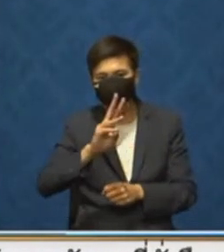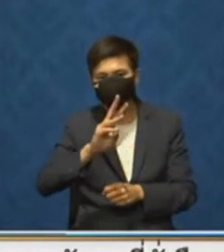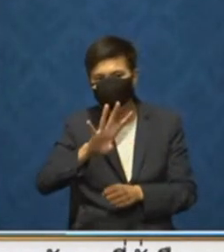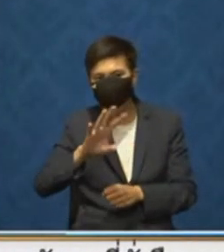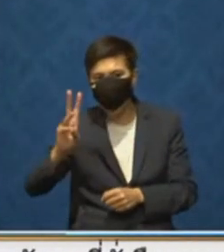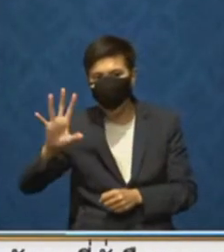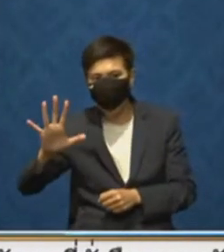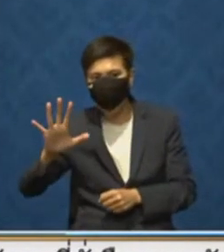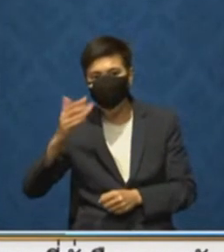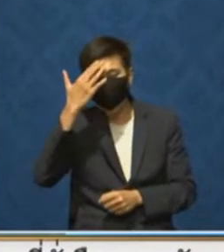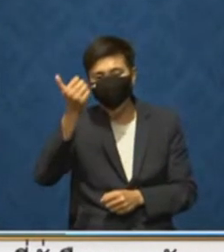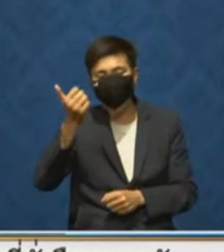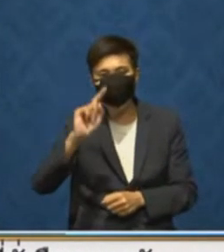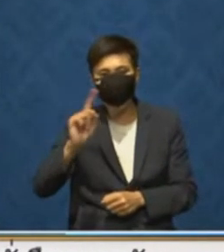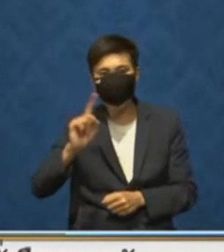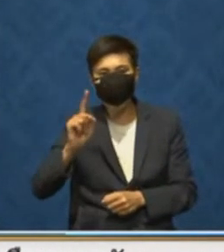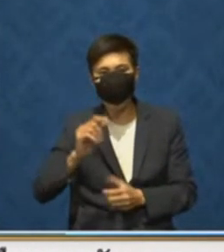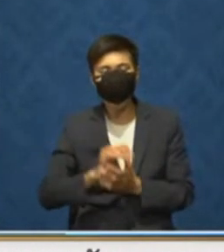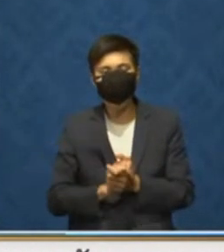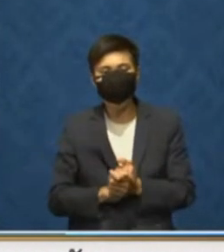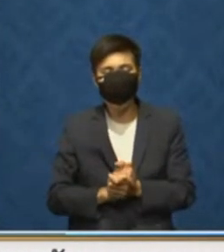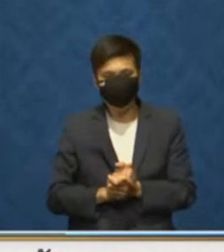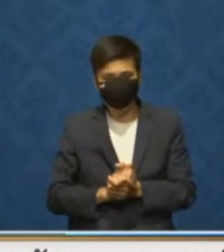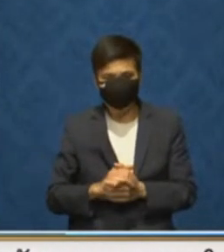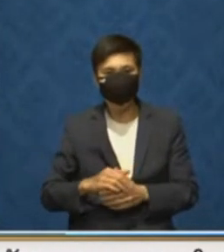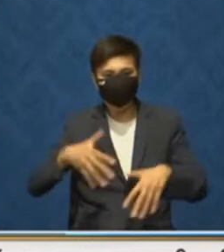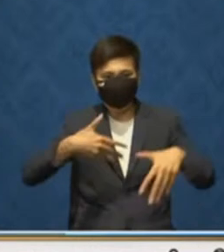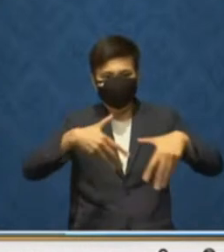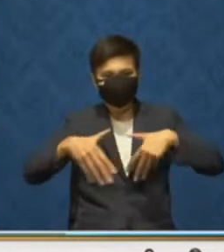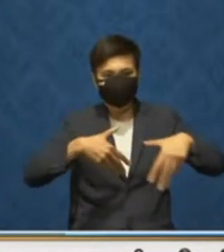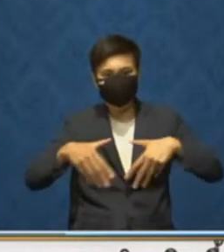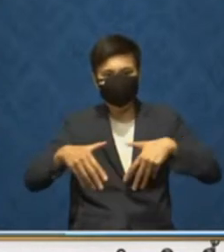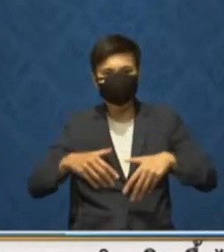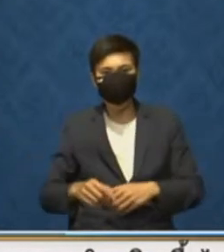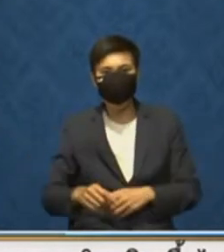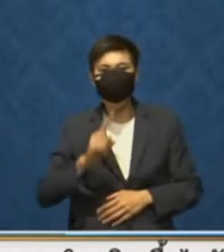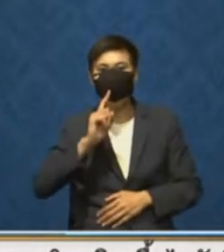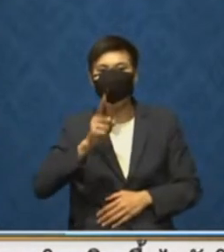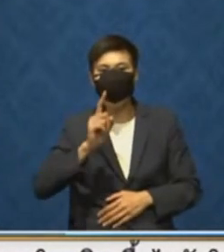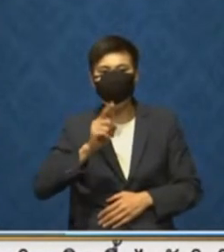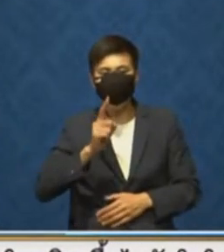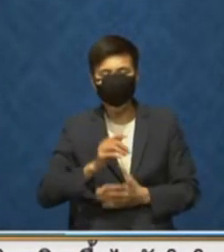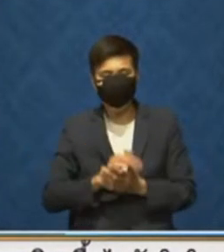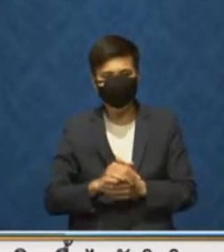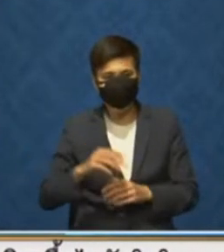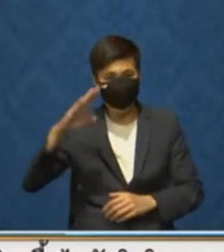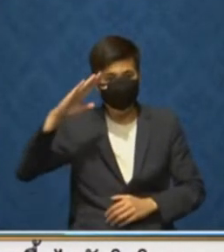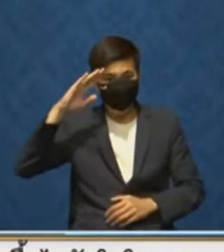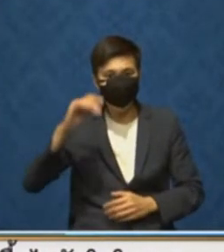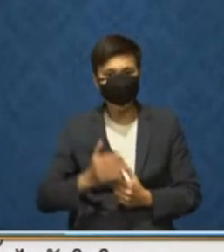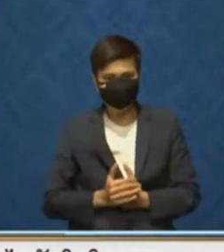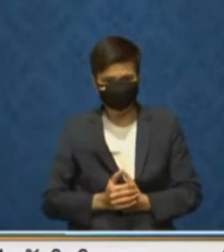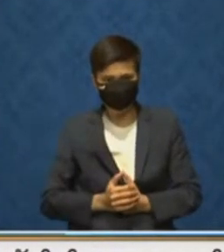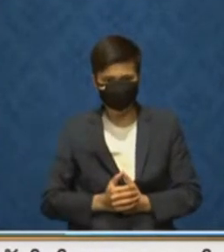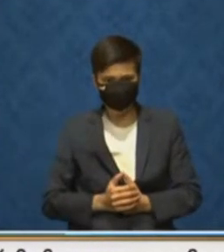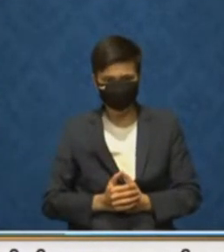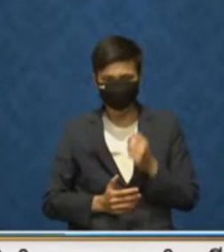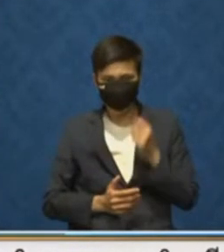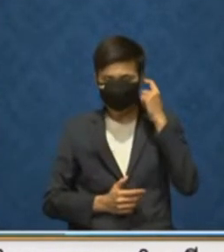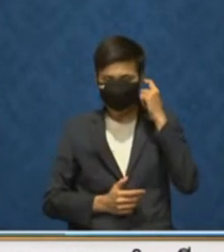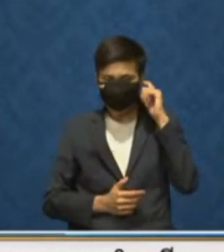เพราะประชาชนออกมาโจมตีทหารมากนะแต่อย่างไรก็ตามนาก็